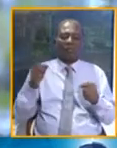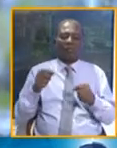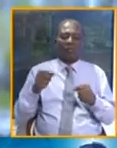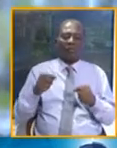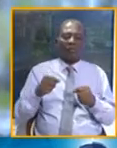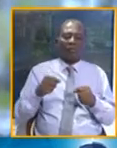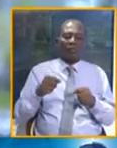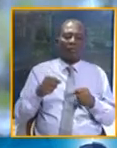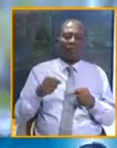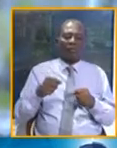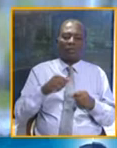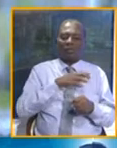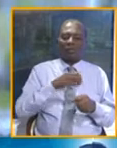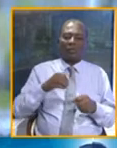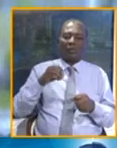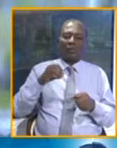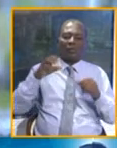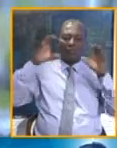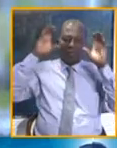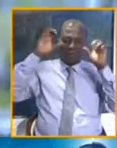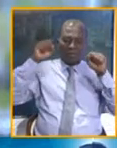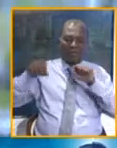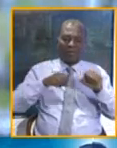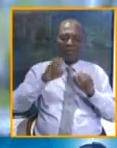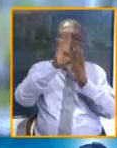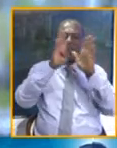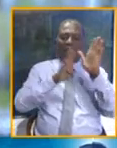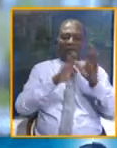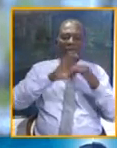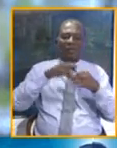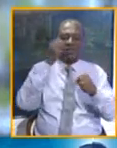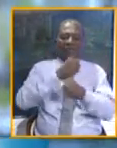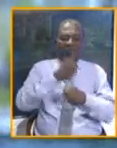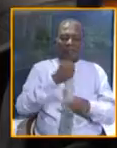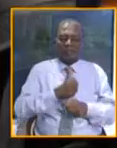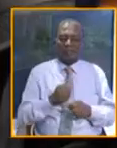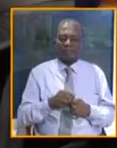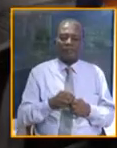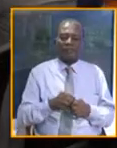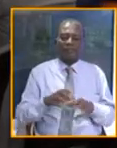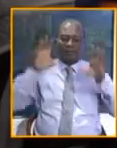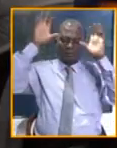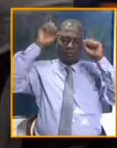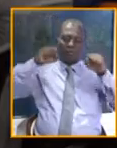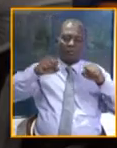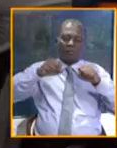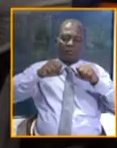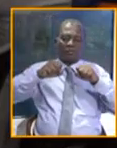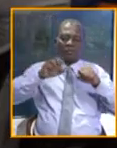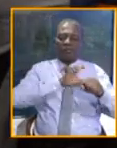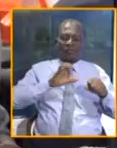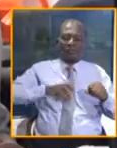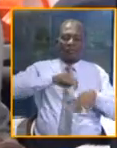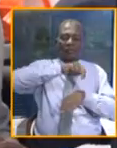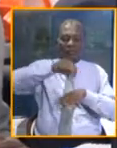Nguessan Lataille dresse le bilan. Godefroy Okambawa nous en dit davantage. Le président du conseil régional